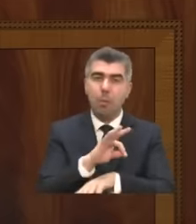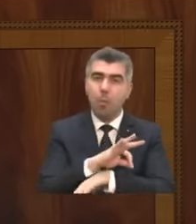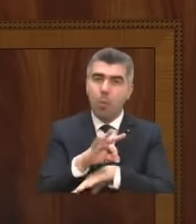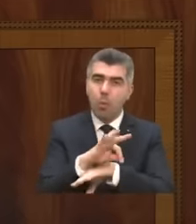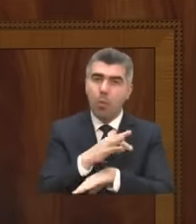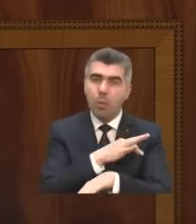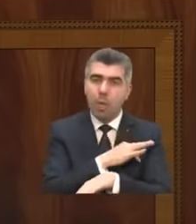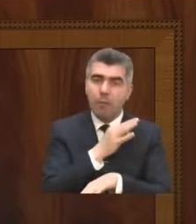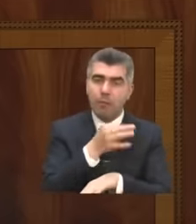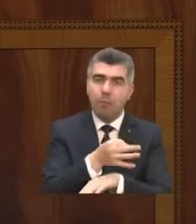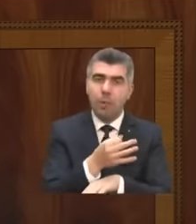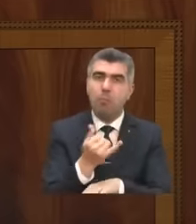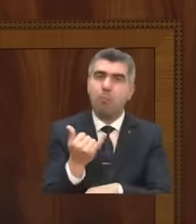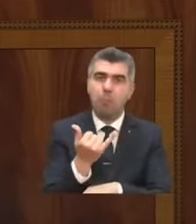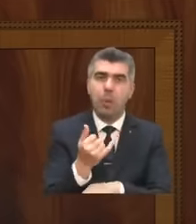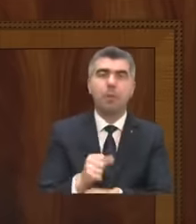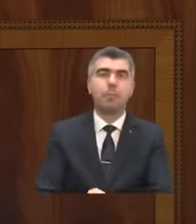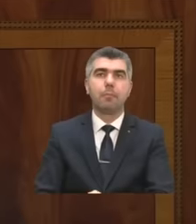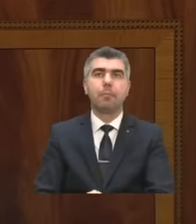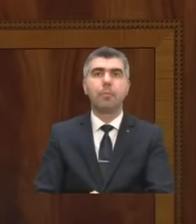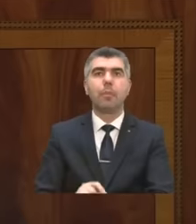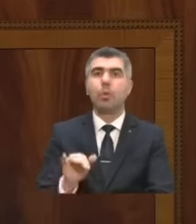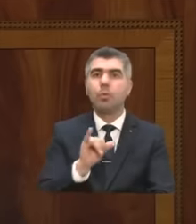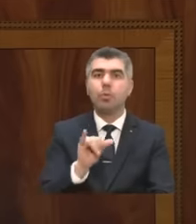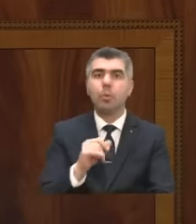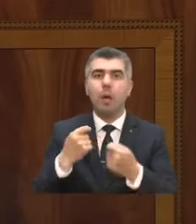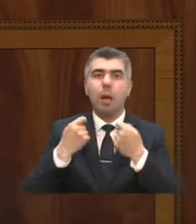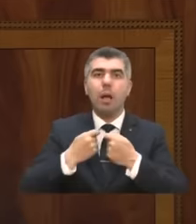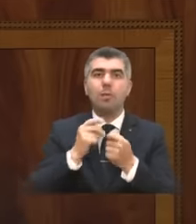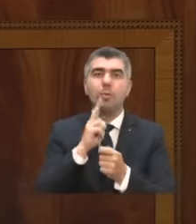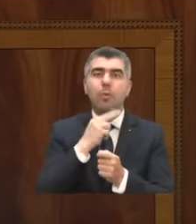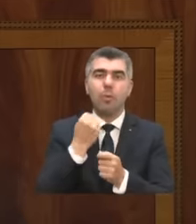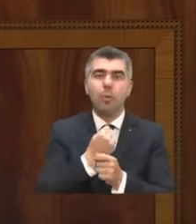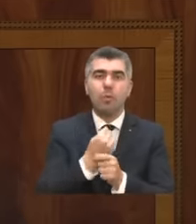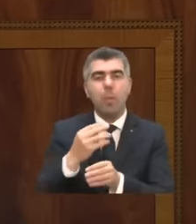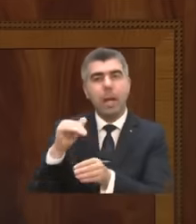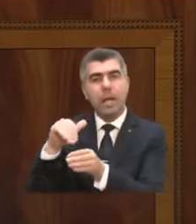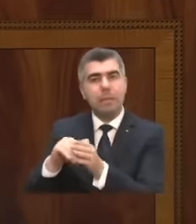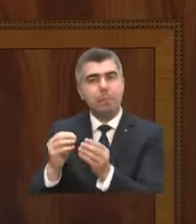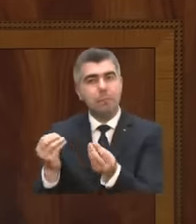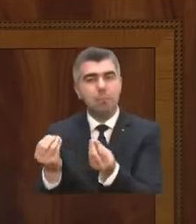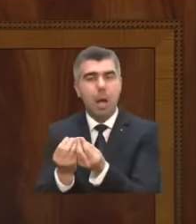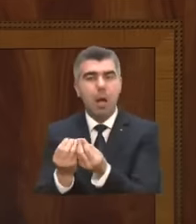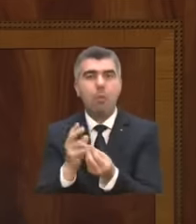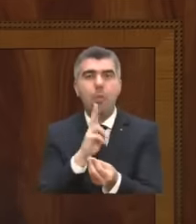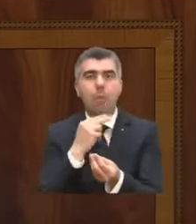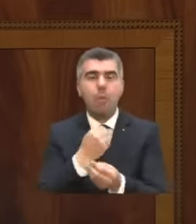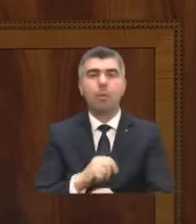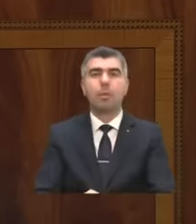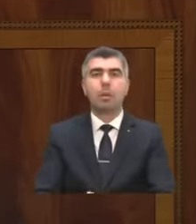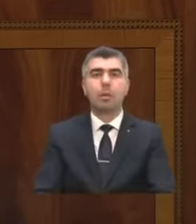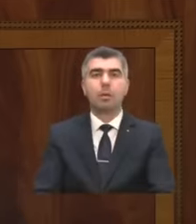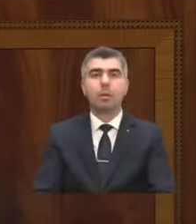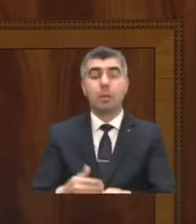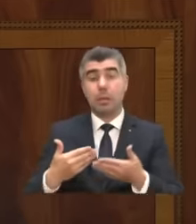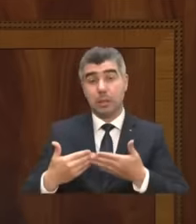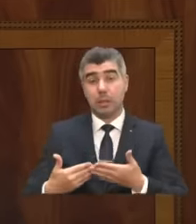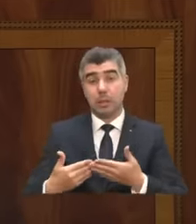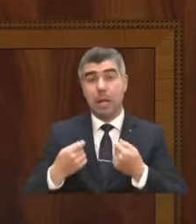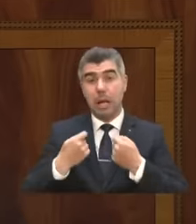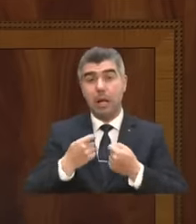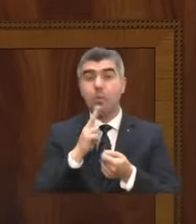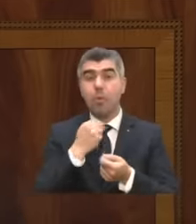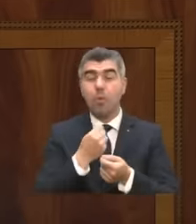وهو موقف حركي ثابت. ما رأيكم أنتم السيد رئيس الحكومة والأحزاب الممثلة في حكومتكم؟ وفي هذا الإطار كنسألكم السيد رئيس الحكومة ومن